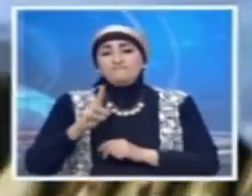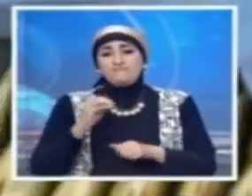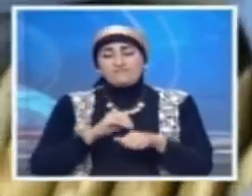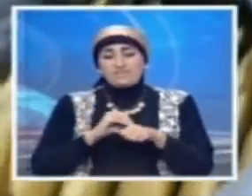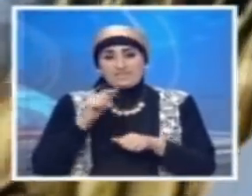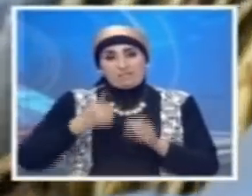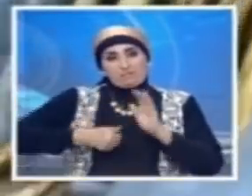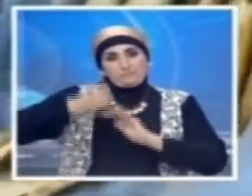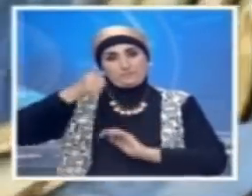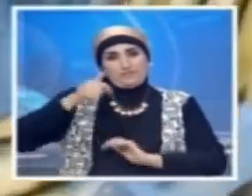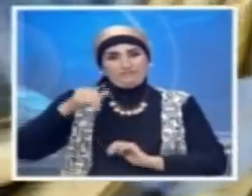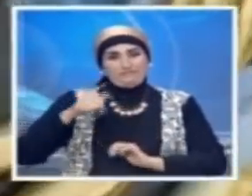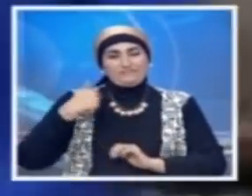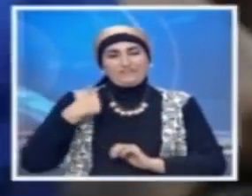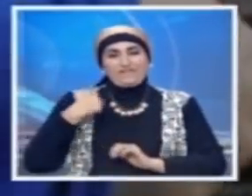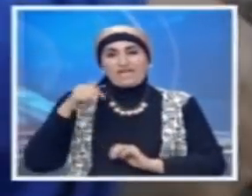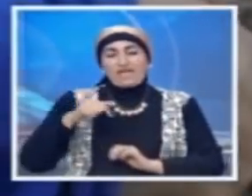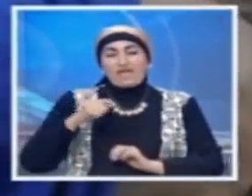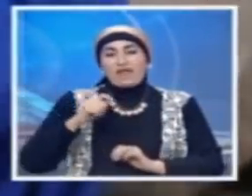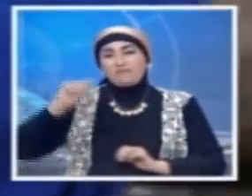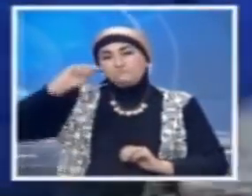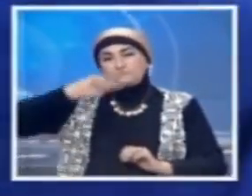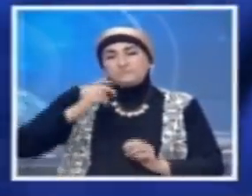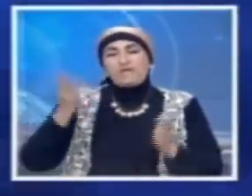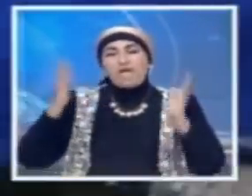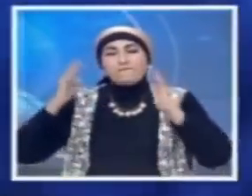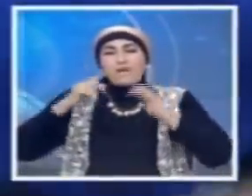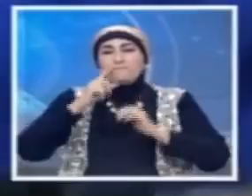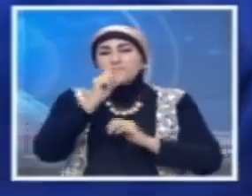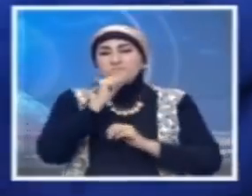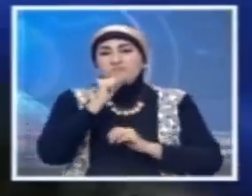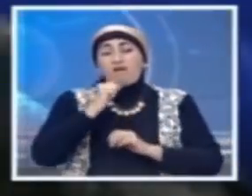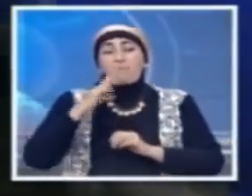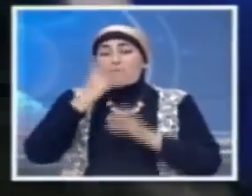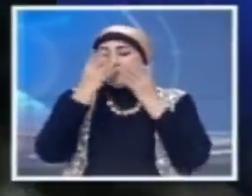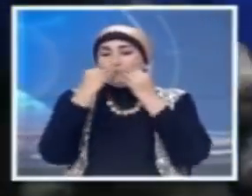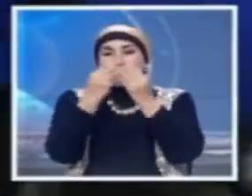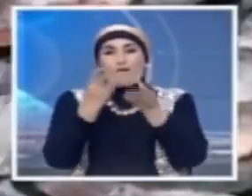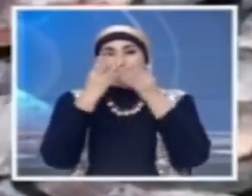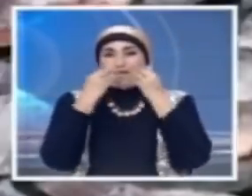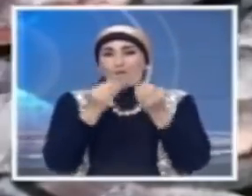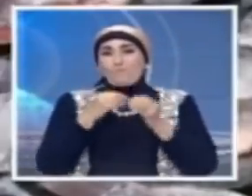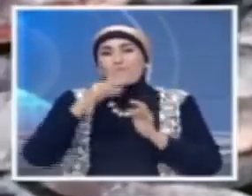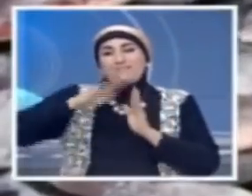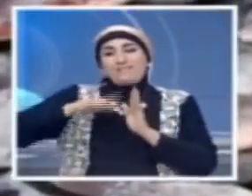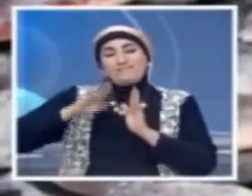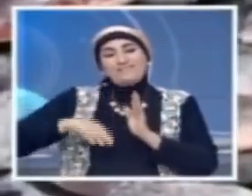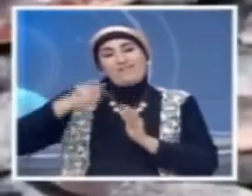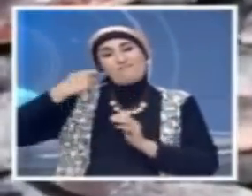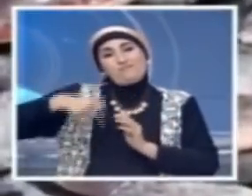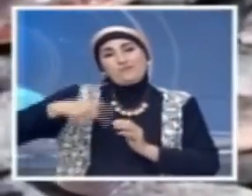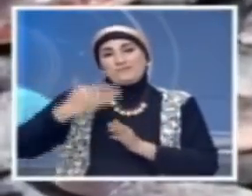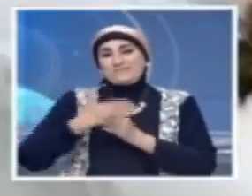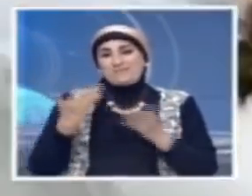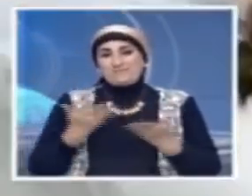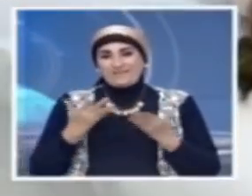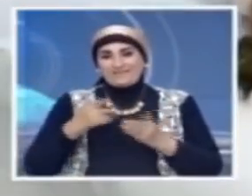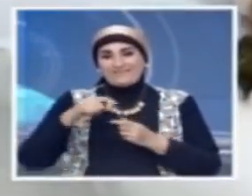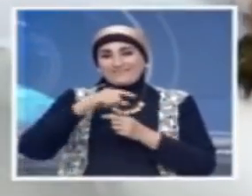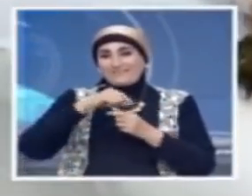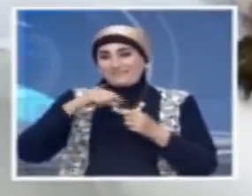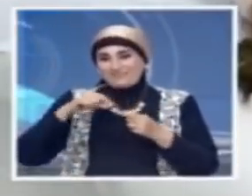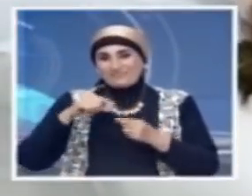نجحت في تخفيف العبء على المواطن، ونجحت أيضا في توفير كل احتياجاته من السلع استعدادا لعيد الفطر